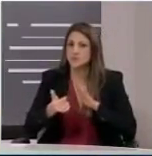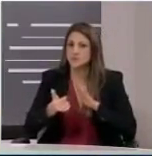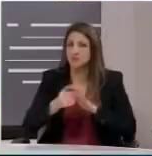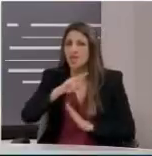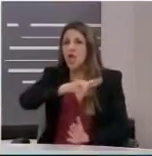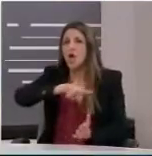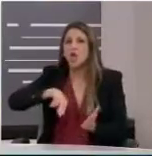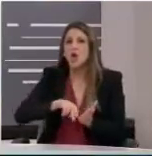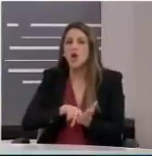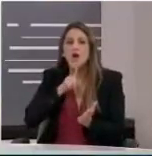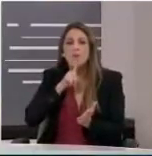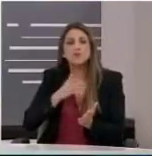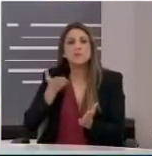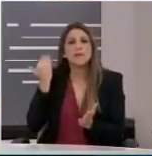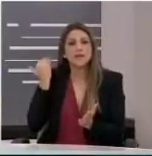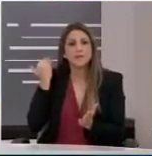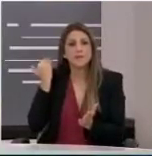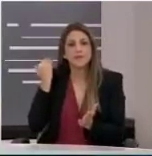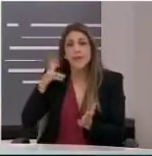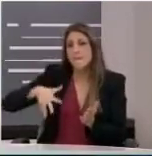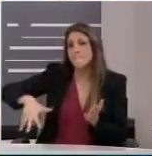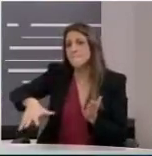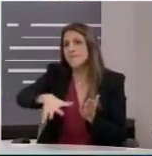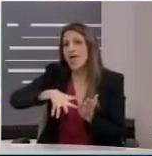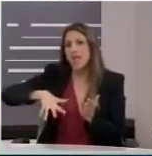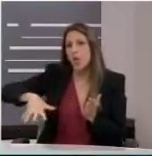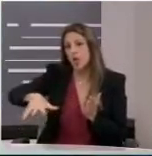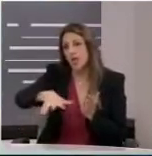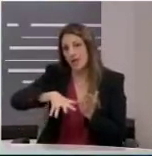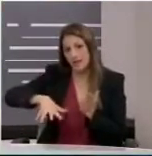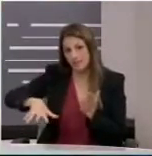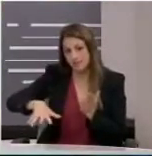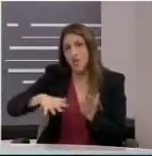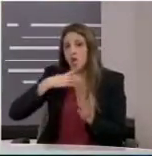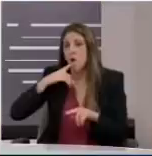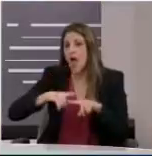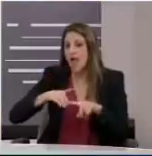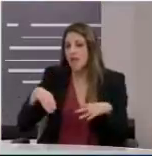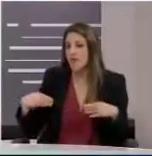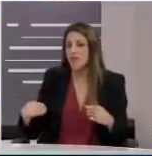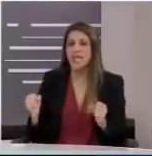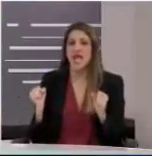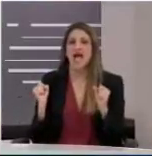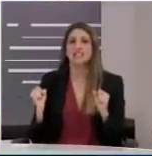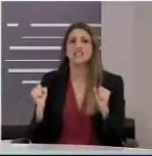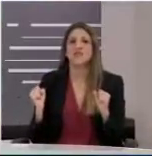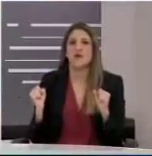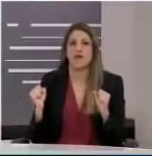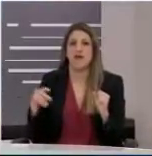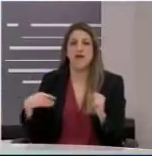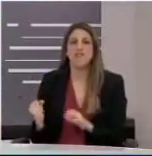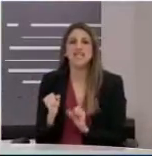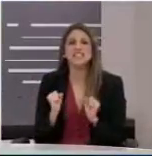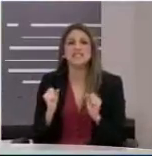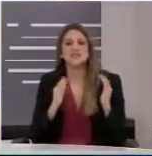το ρόλο που της αναλογεί σε αυτή την έθραυστη περιοχή ως πυλώνα σταθερότητας και ασφάλειας. Και